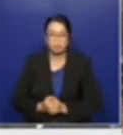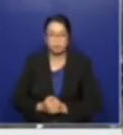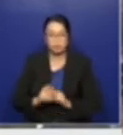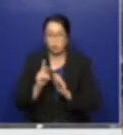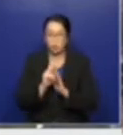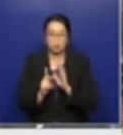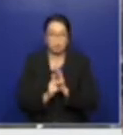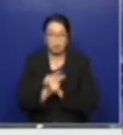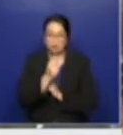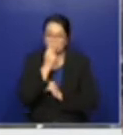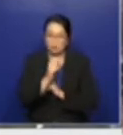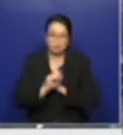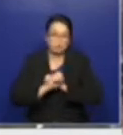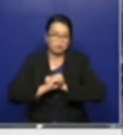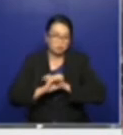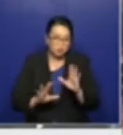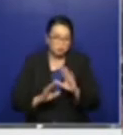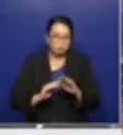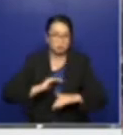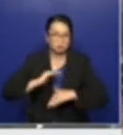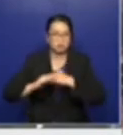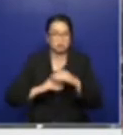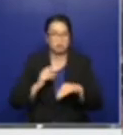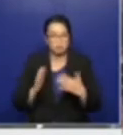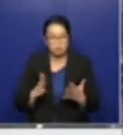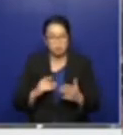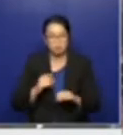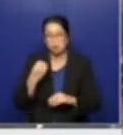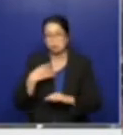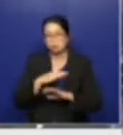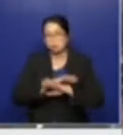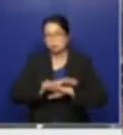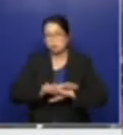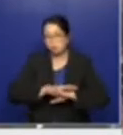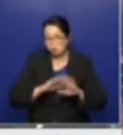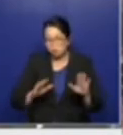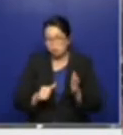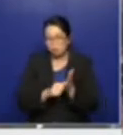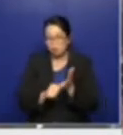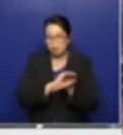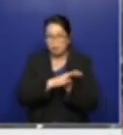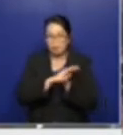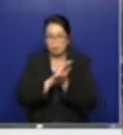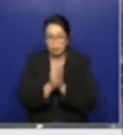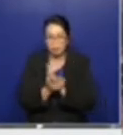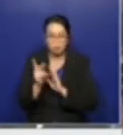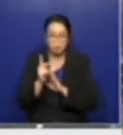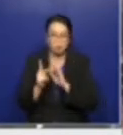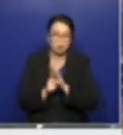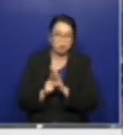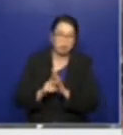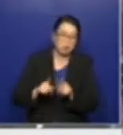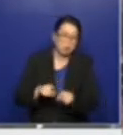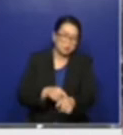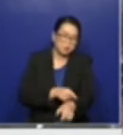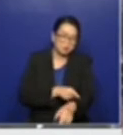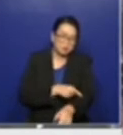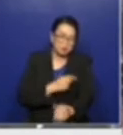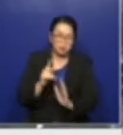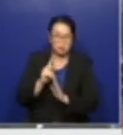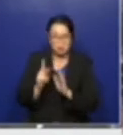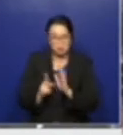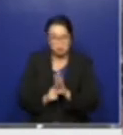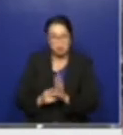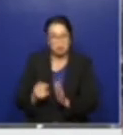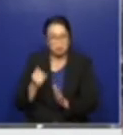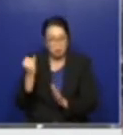ใหญ่เลยครับท่านว่ายกเลิกหรือปรับปรุงกฎหมายที่ล้าหลัง นะครับที่ล้าสมัยและเป็นอุปสรรคต่อการดำรง